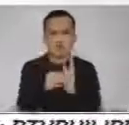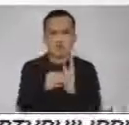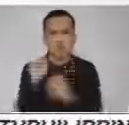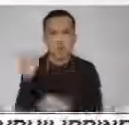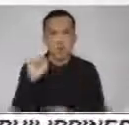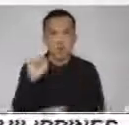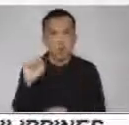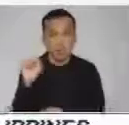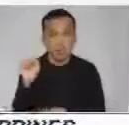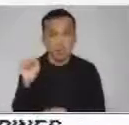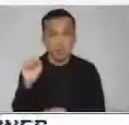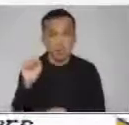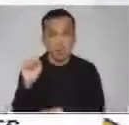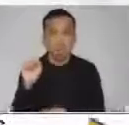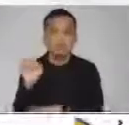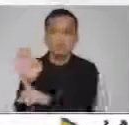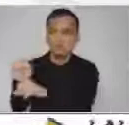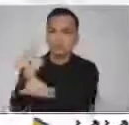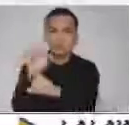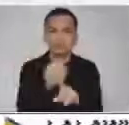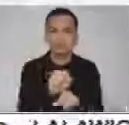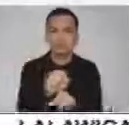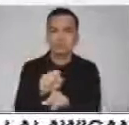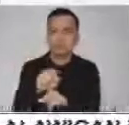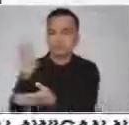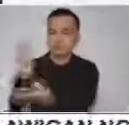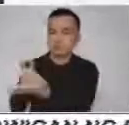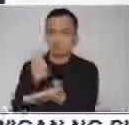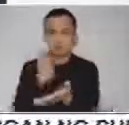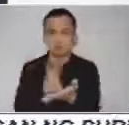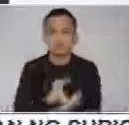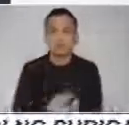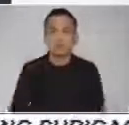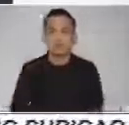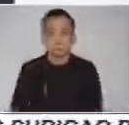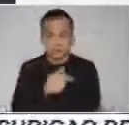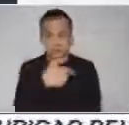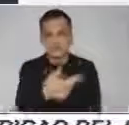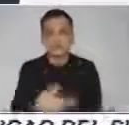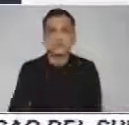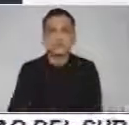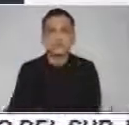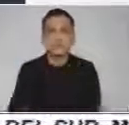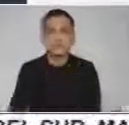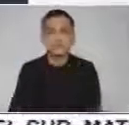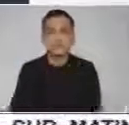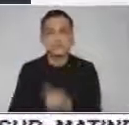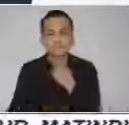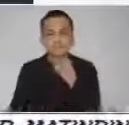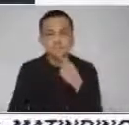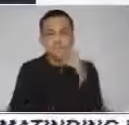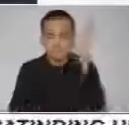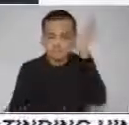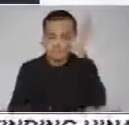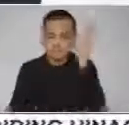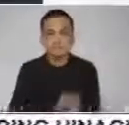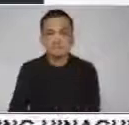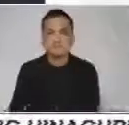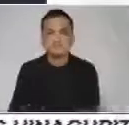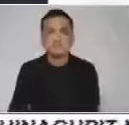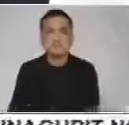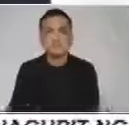Sa Malabon City, nakumpiska na sa 80 gramo ng shabu na nagkakahalaga ng 544,000 pesos. Pasado